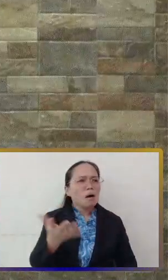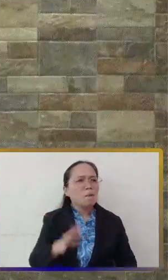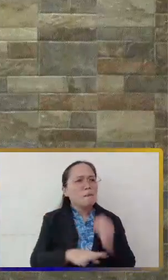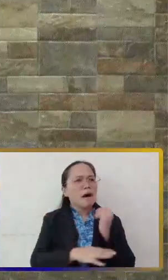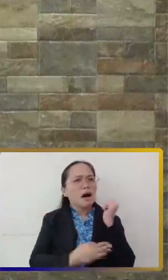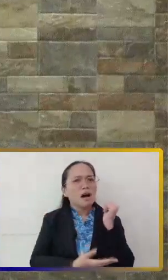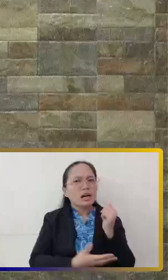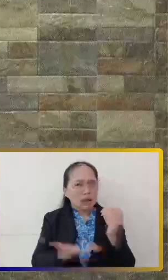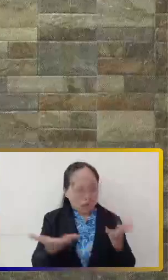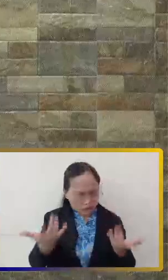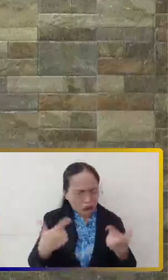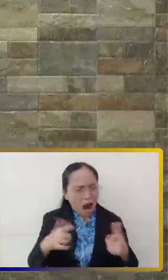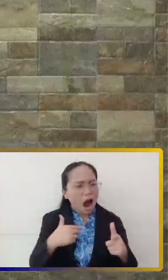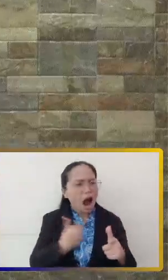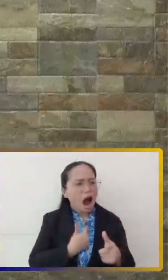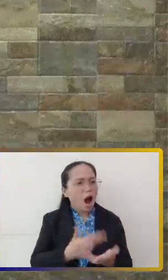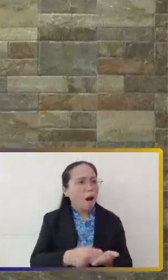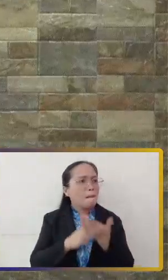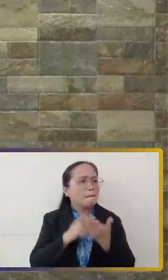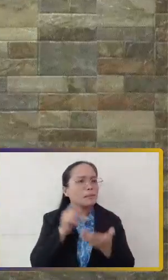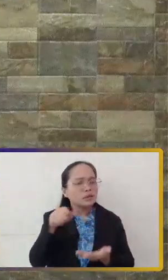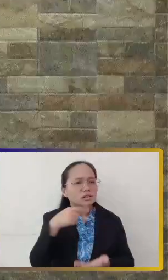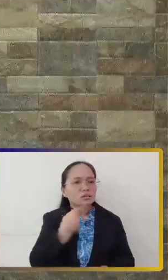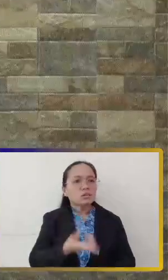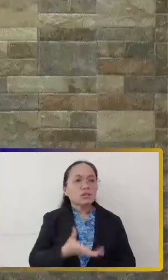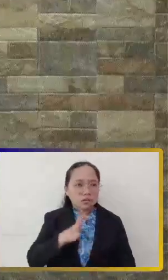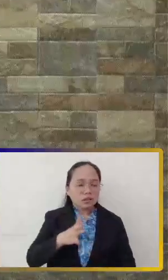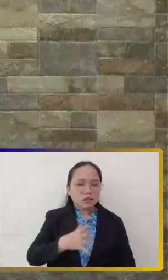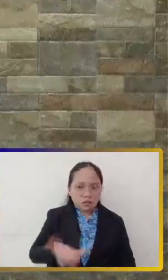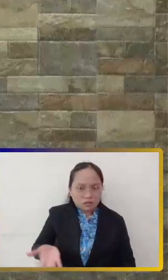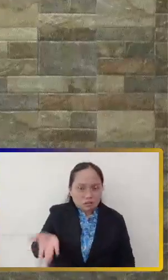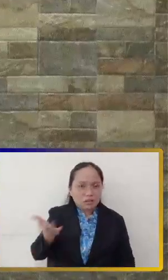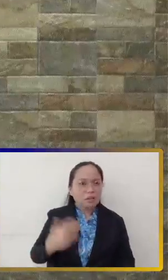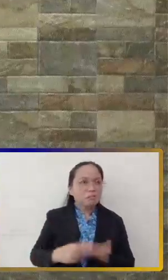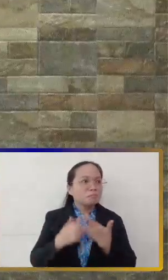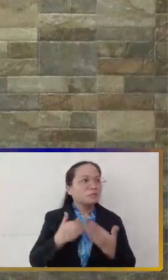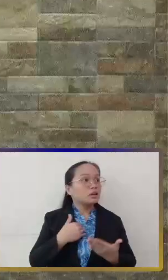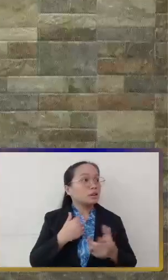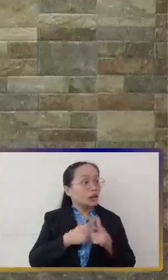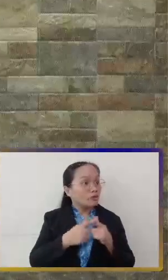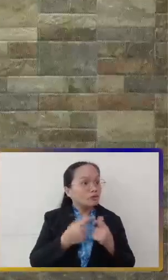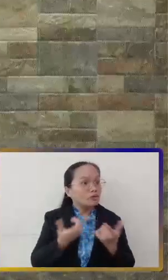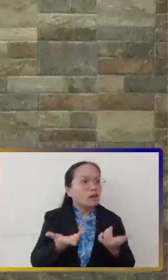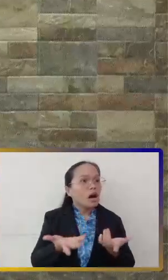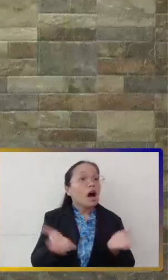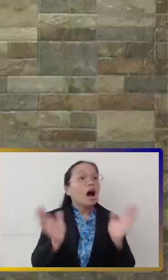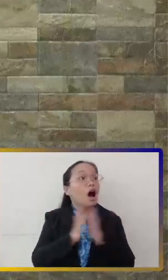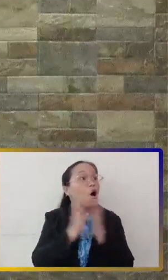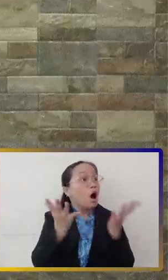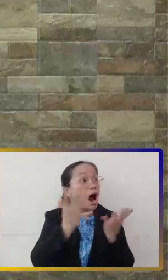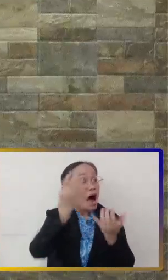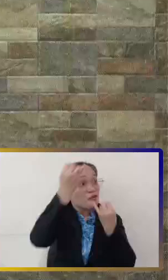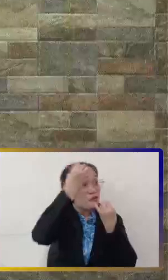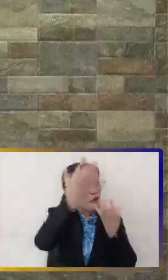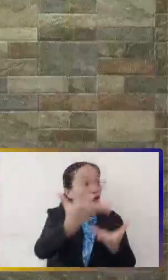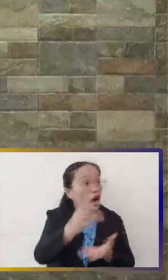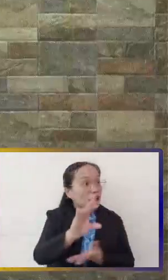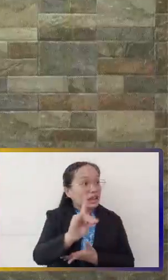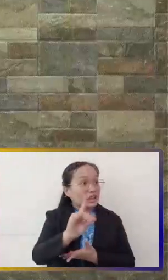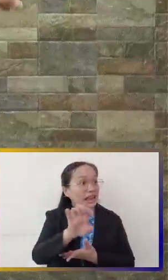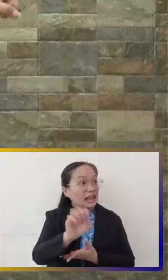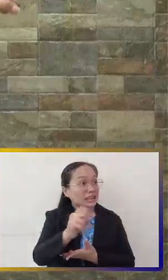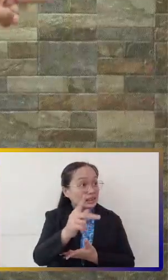okay, let me help you, sabi niya. Sabi ko, okay, go ahead. Sabi niya, you go to the information desk, dyan sa baba,